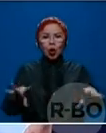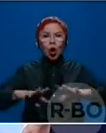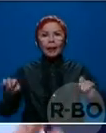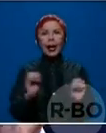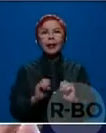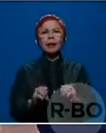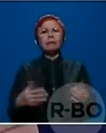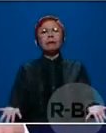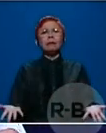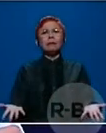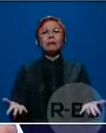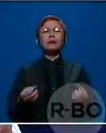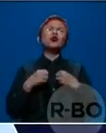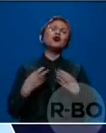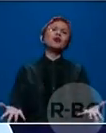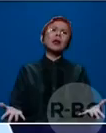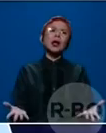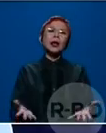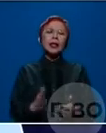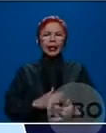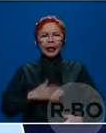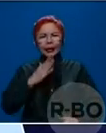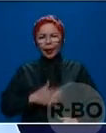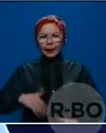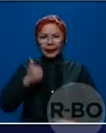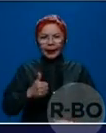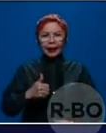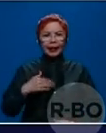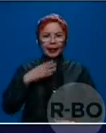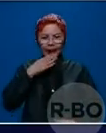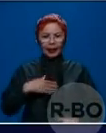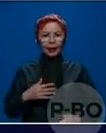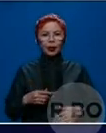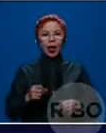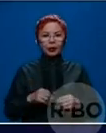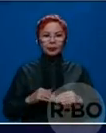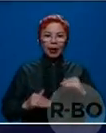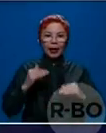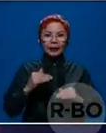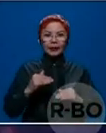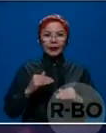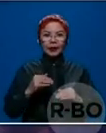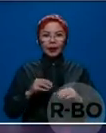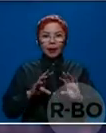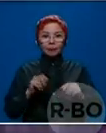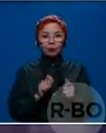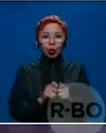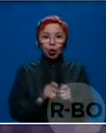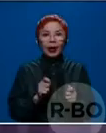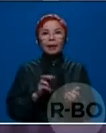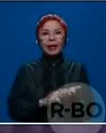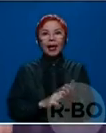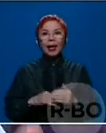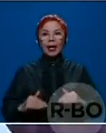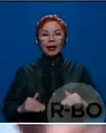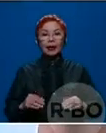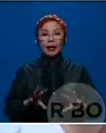justru yang menjadi penting bagian kita adalah kita tidak mendekati masalah kemiskinan semata-mata sebagai masalah sosial tapi masalah